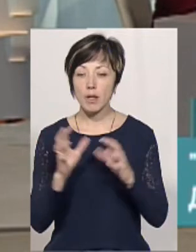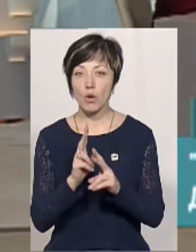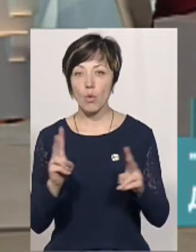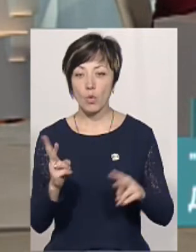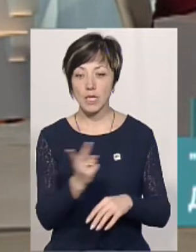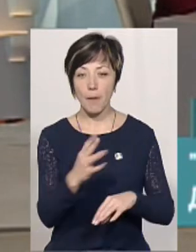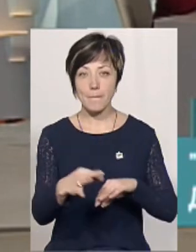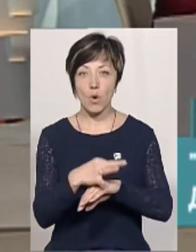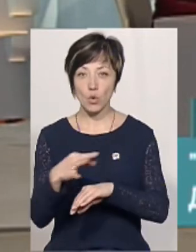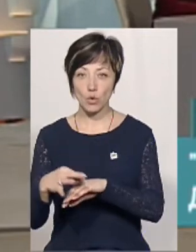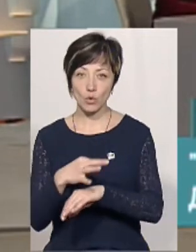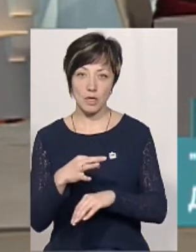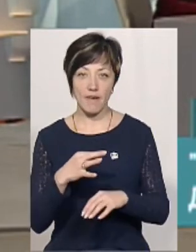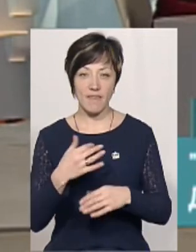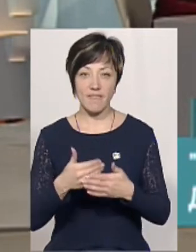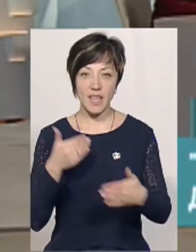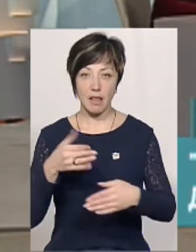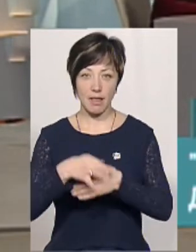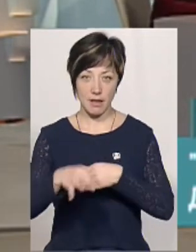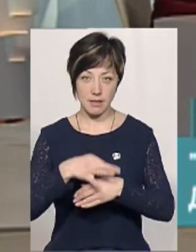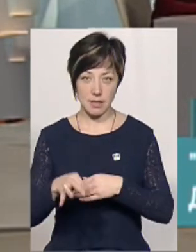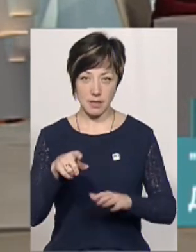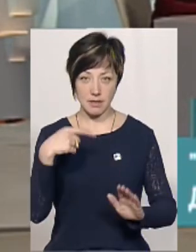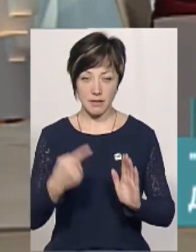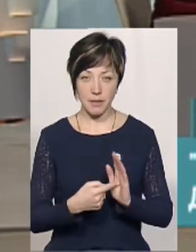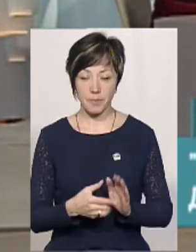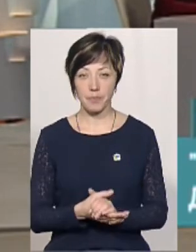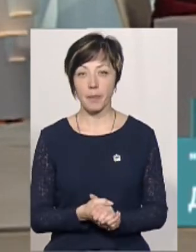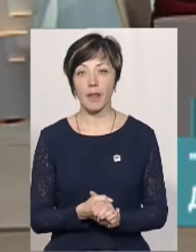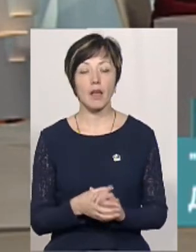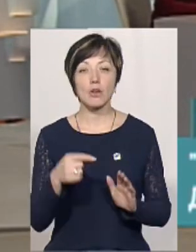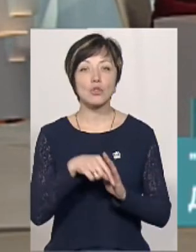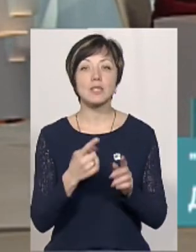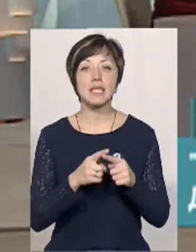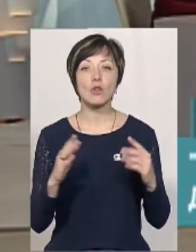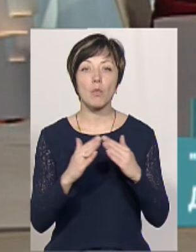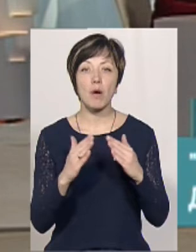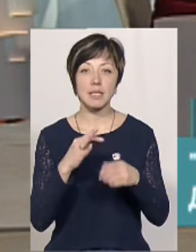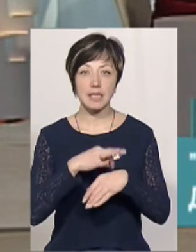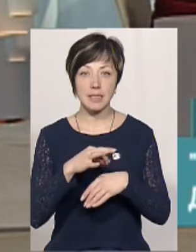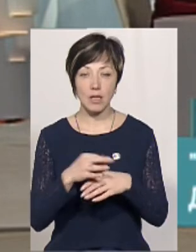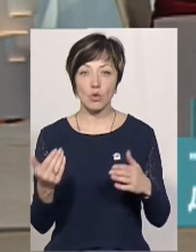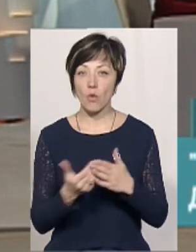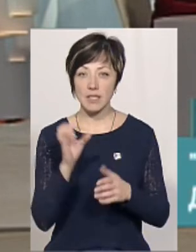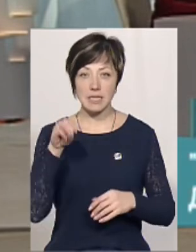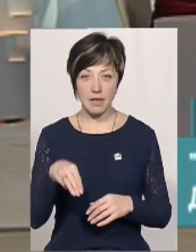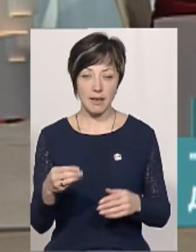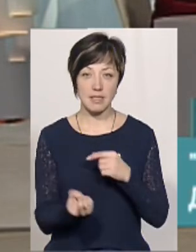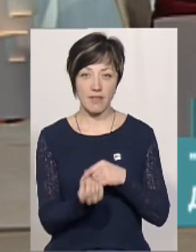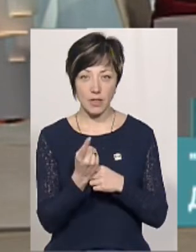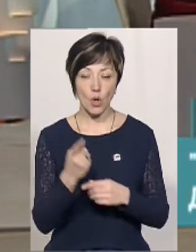когось із подружжя від насильства? Слід зазначити, що під домашнім насильством в новій редакції, це нова взагалі стаття